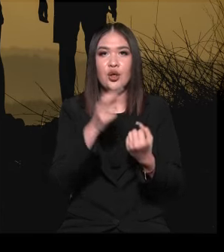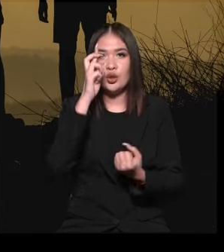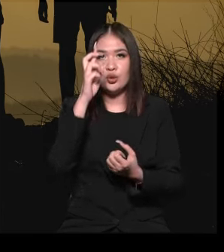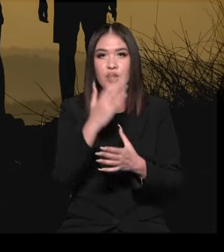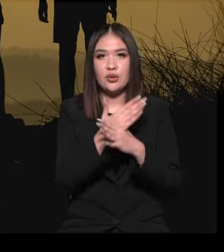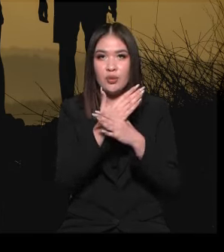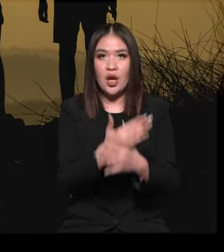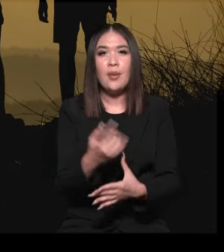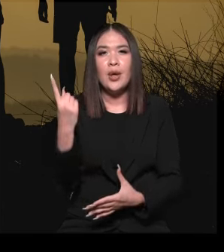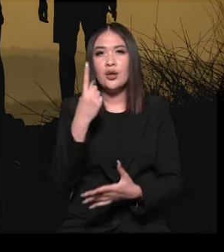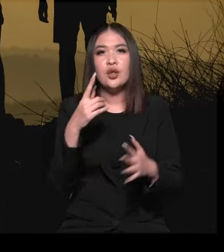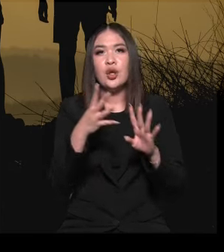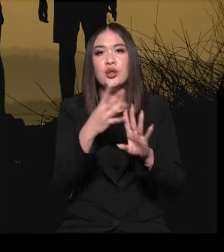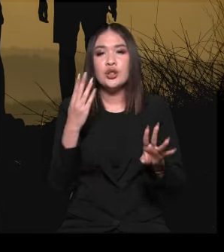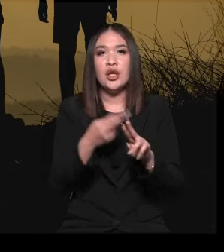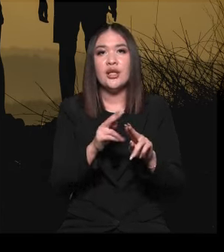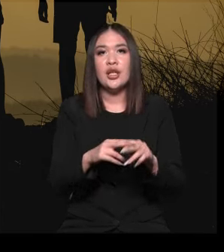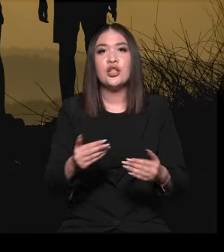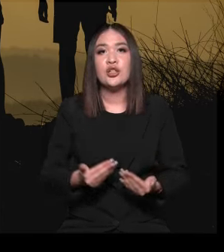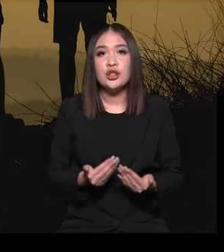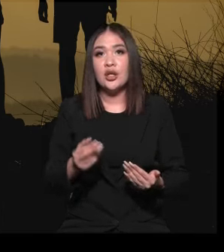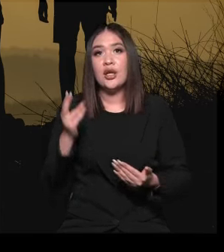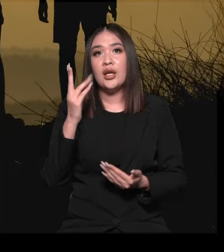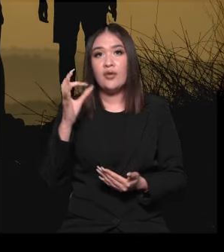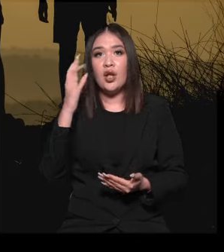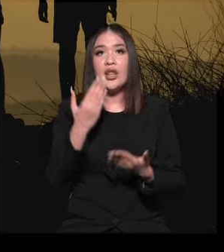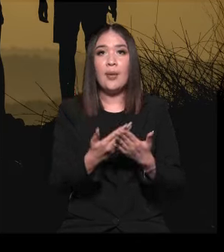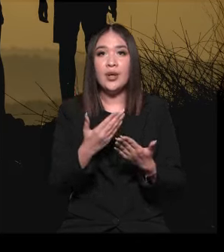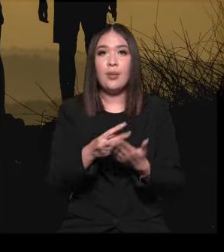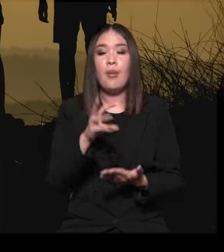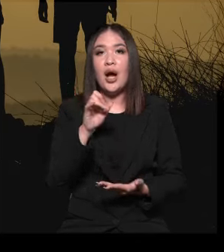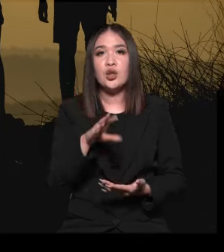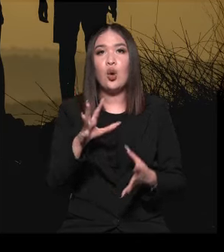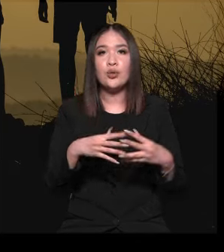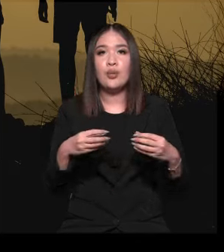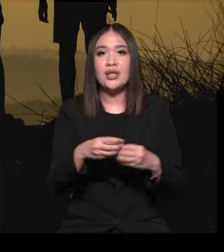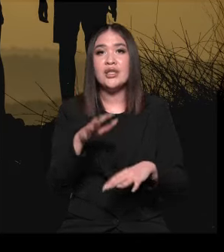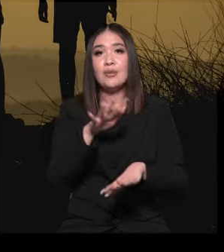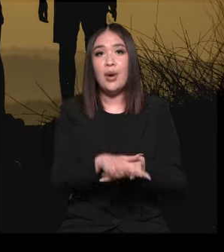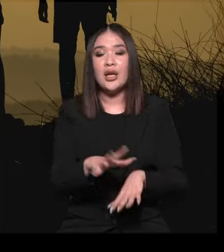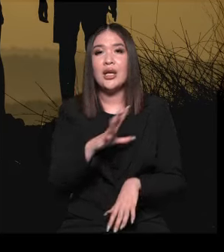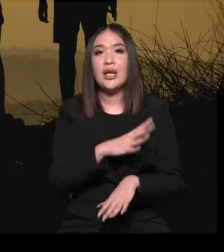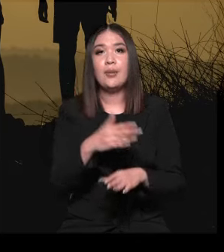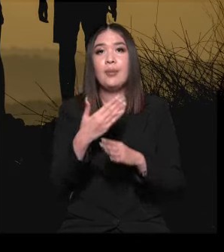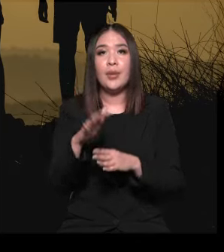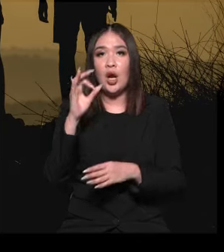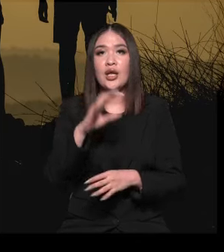государство. В первую очередь это решение жилищных вопросов. Например, в марте Отбасыбанк запустил ипотечную